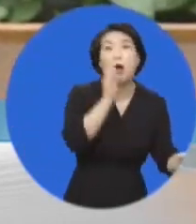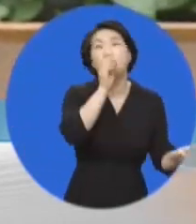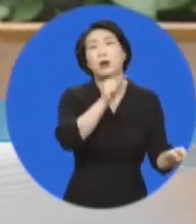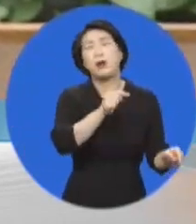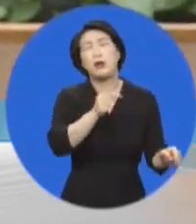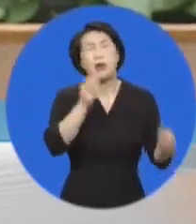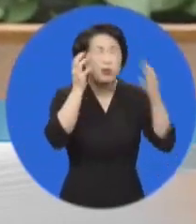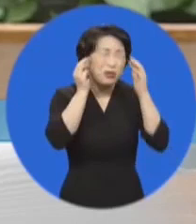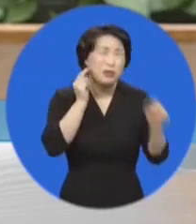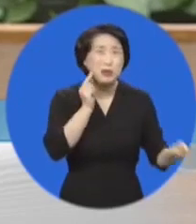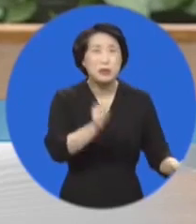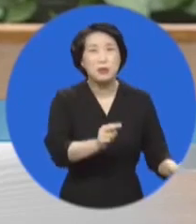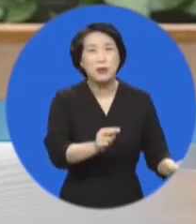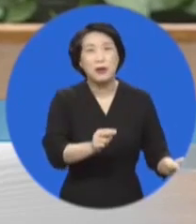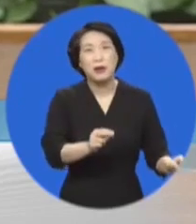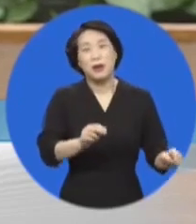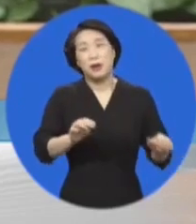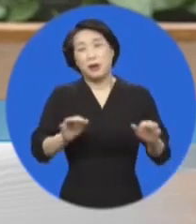응? 그러니까